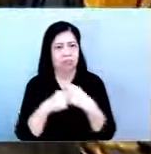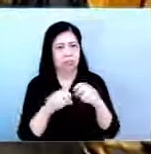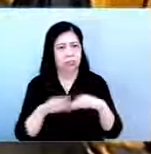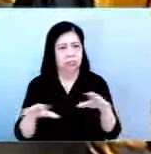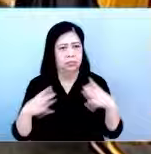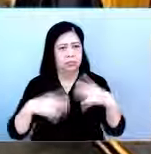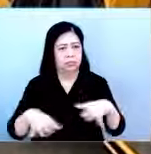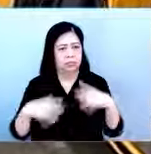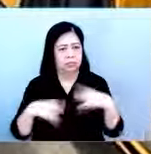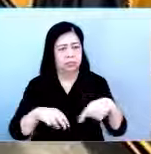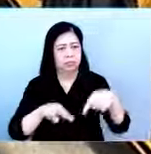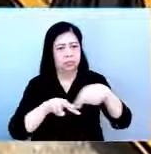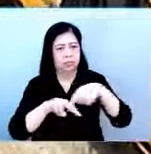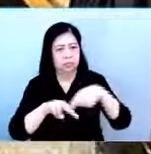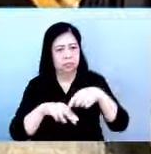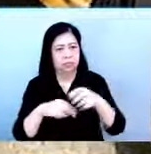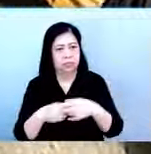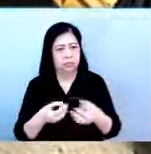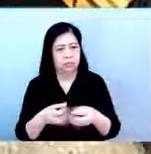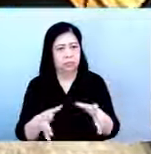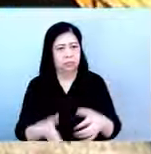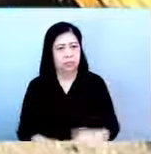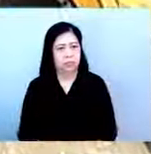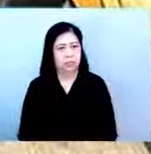at tsinelas na sumambulat na sa sahig.